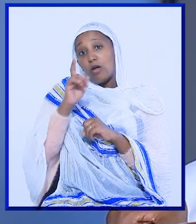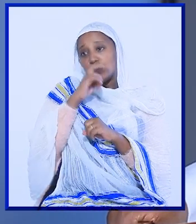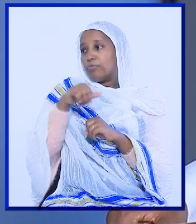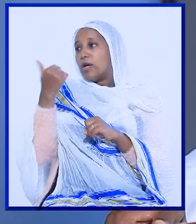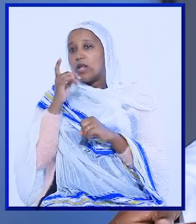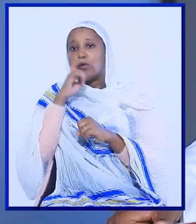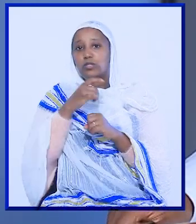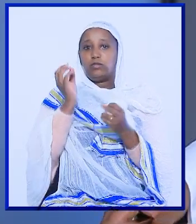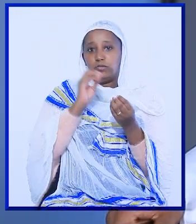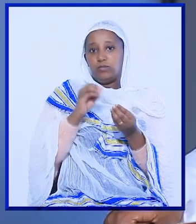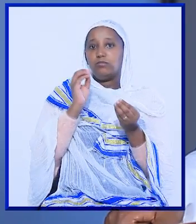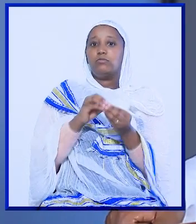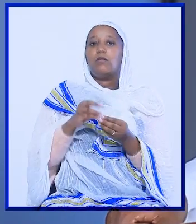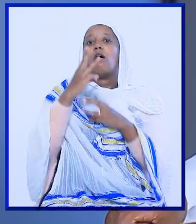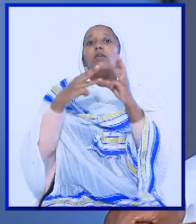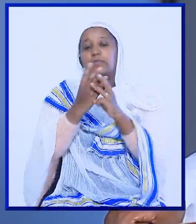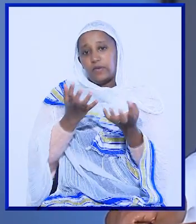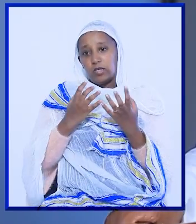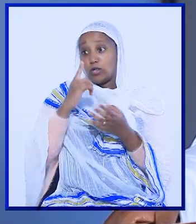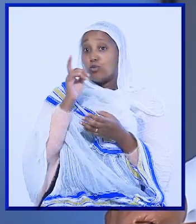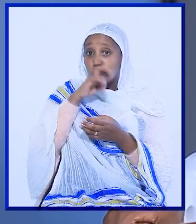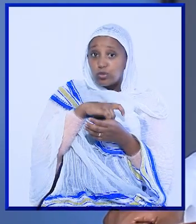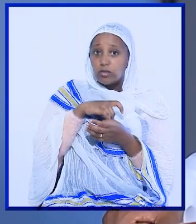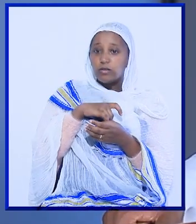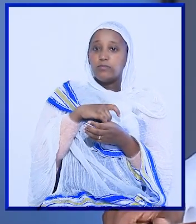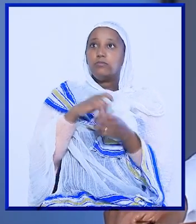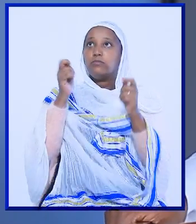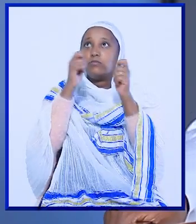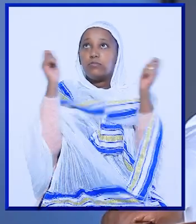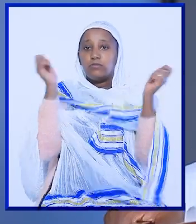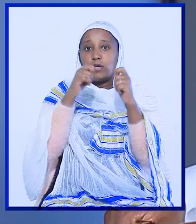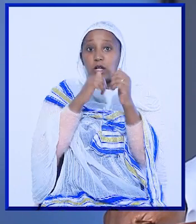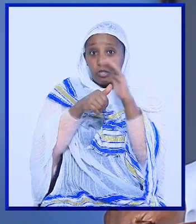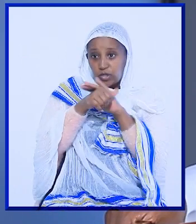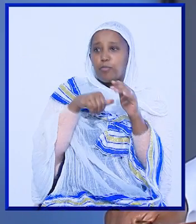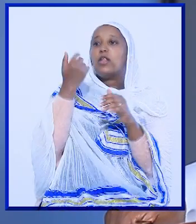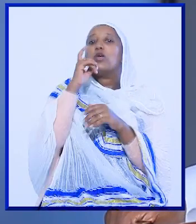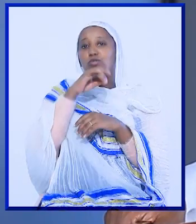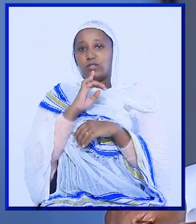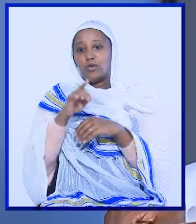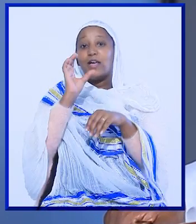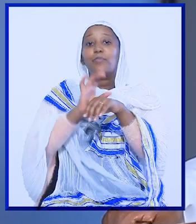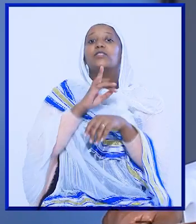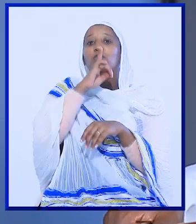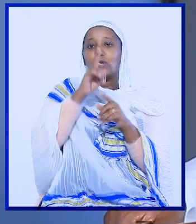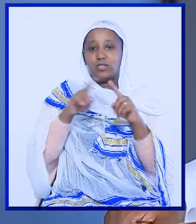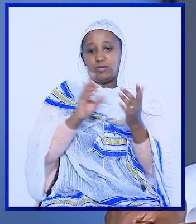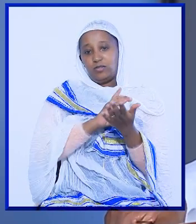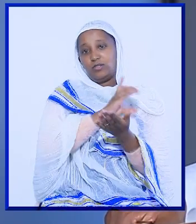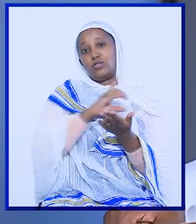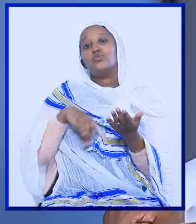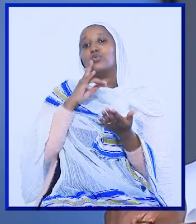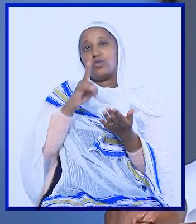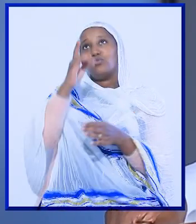ይችላል። ሐሰት ሐሰት ነው። አንድ ውሸት በሌላ ውሸት እንዲታከም ዓለም ትፈልጋለች። አንዱን ውሸት መጋረጃ የምትሰራለት በሌላ ውሸት ነው። የቤተ